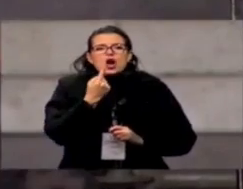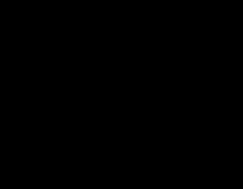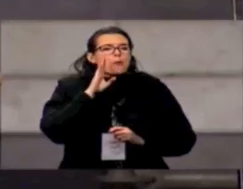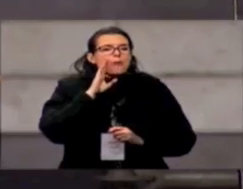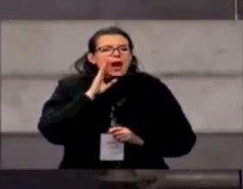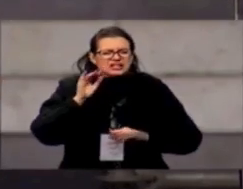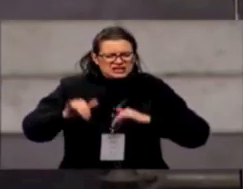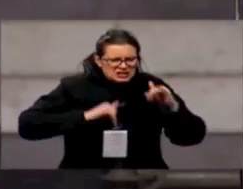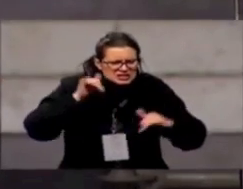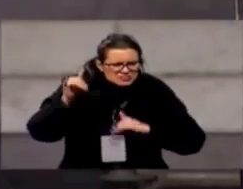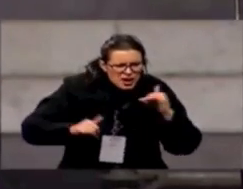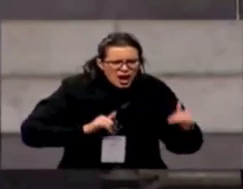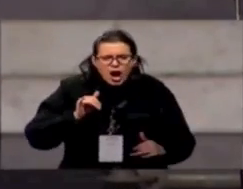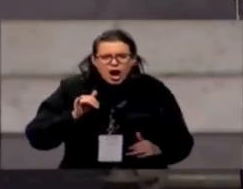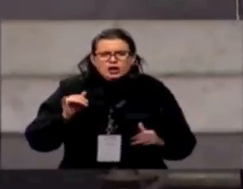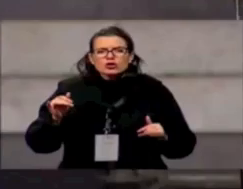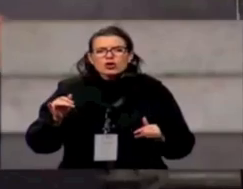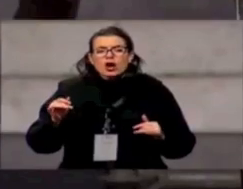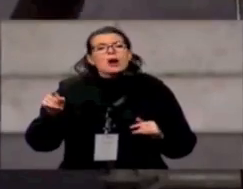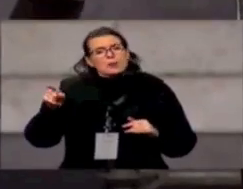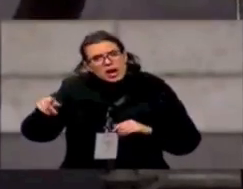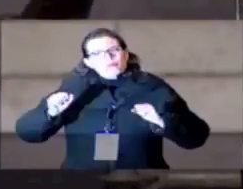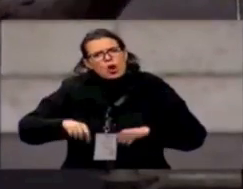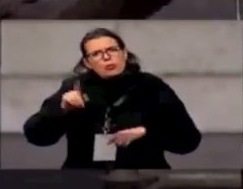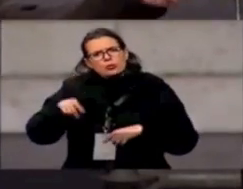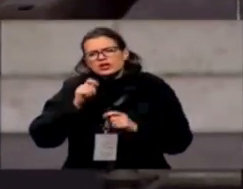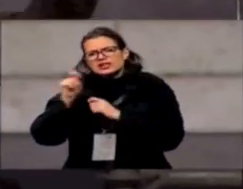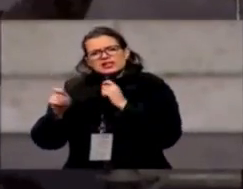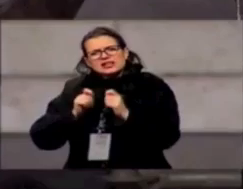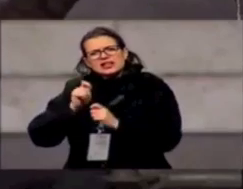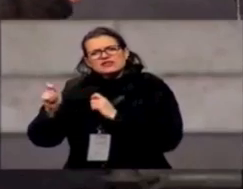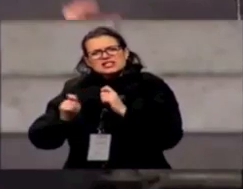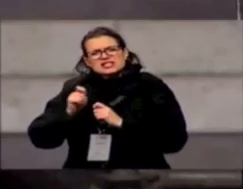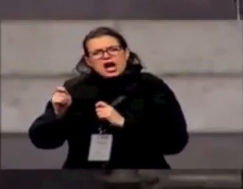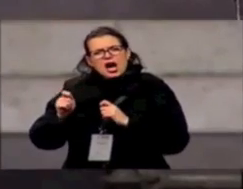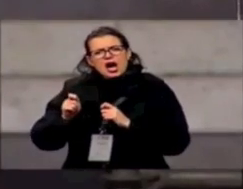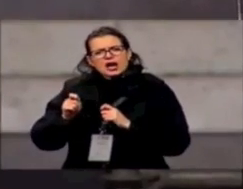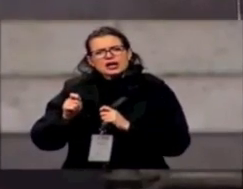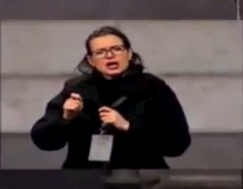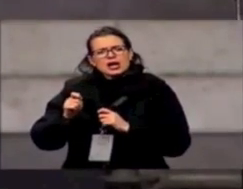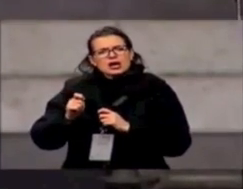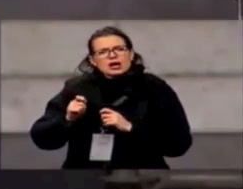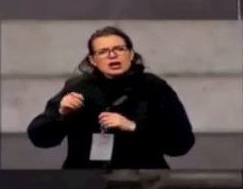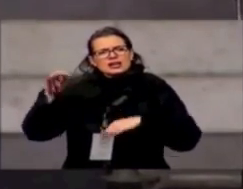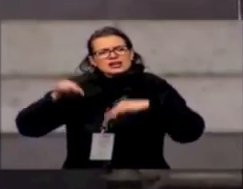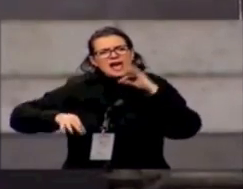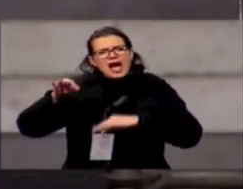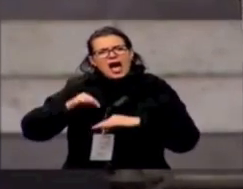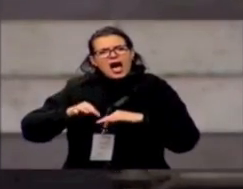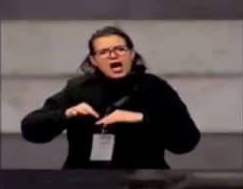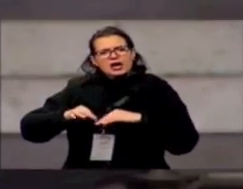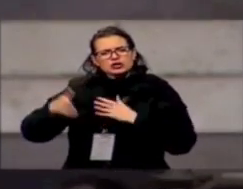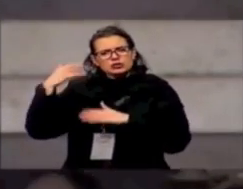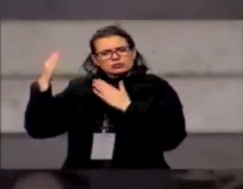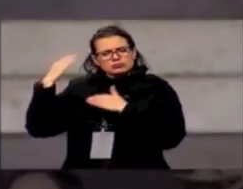tragedia greca se anziché intervistare la suocera di qualcuno interviste non so